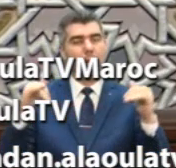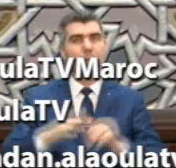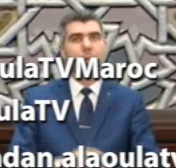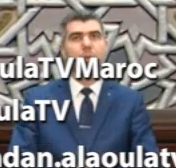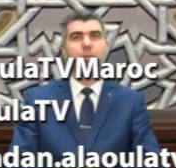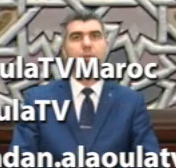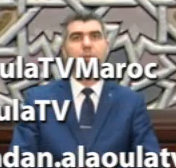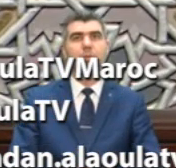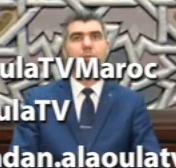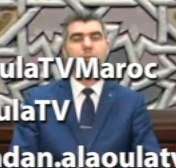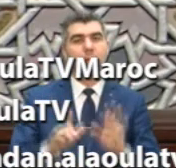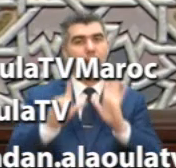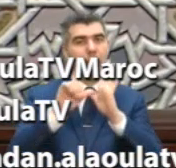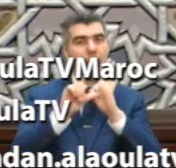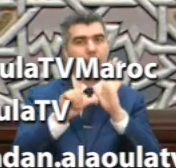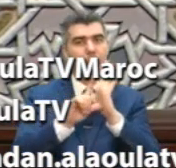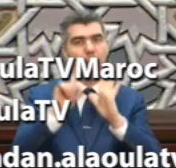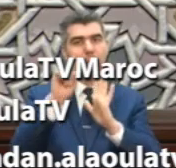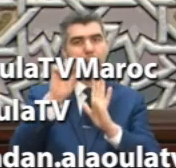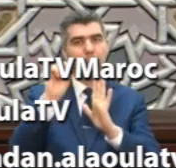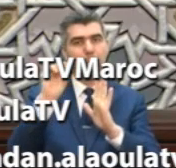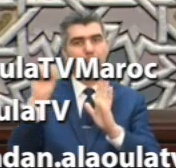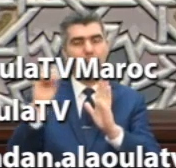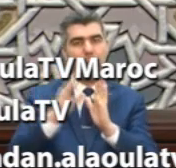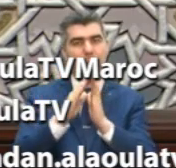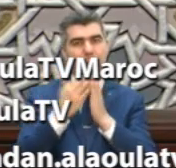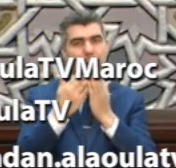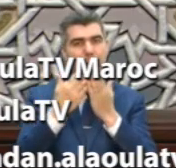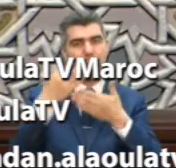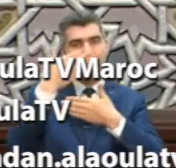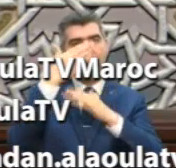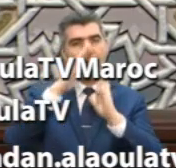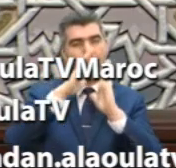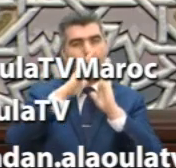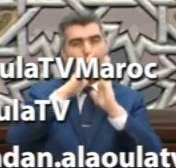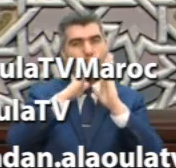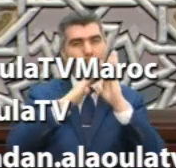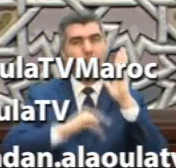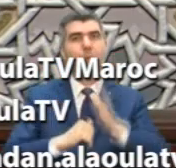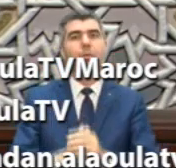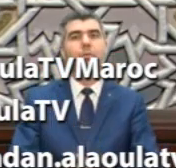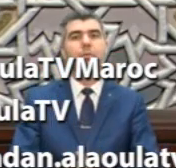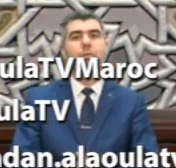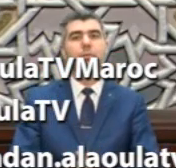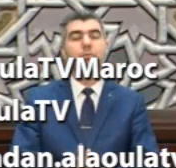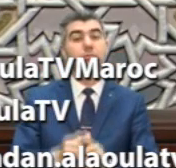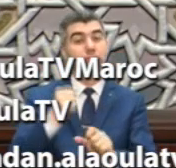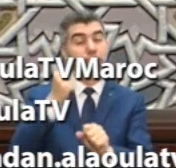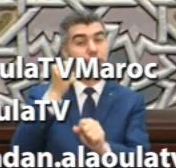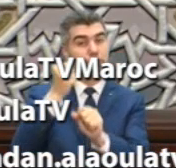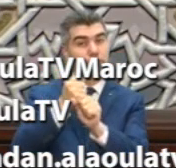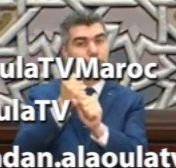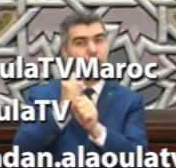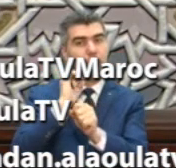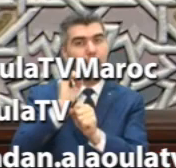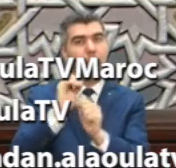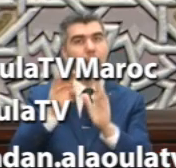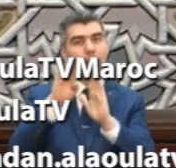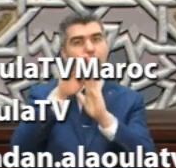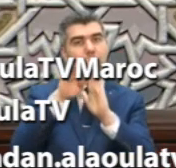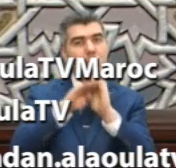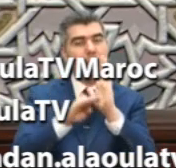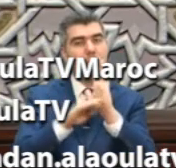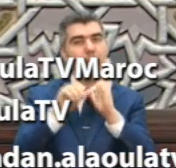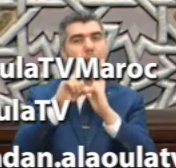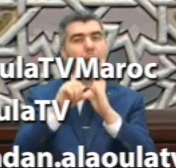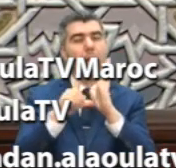المحترمون، طبقا للفصل 100 من دستور المملكة وعملا بمقتضيات النظام مواد